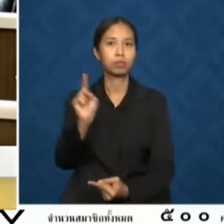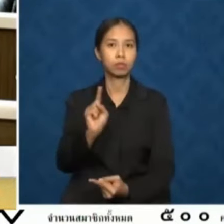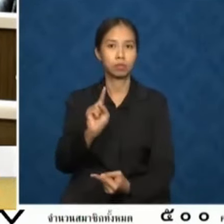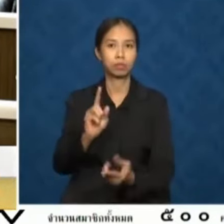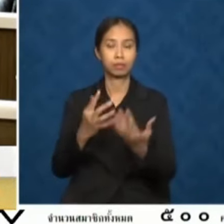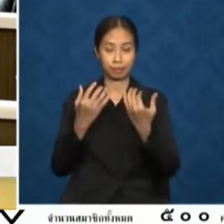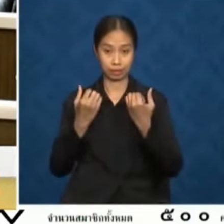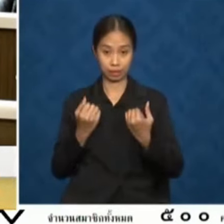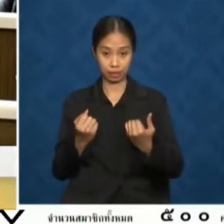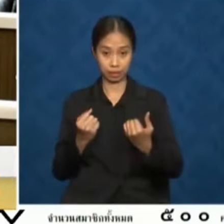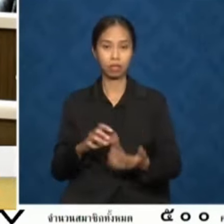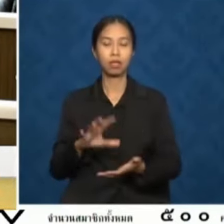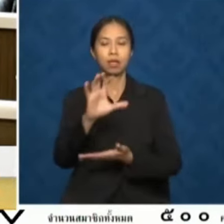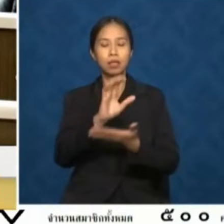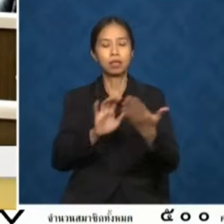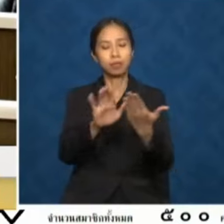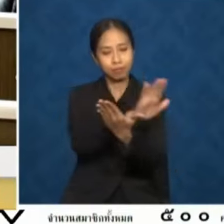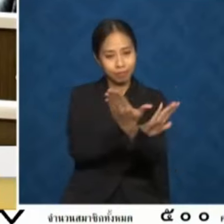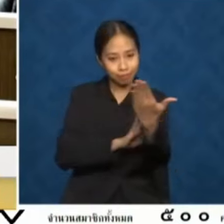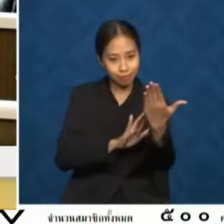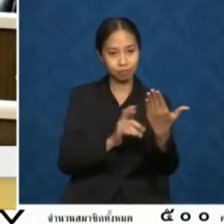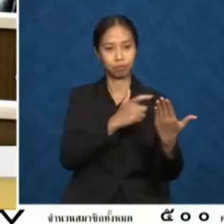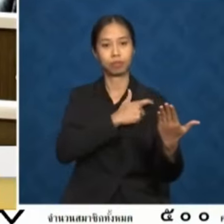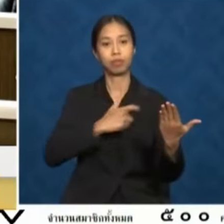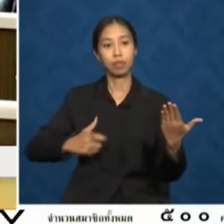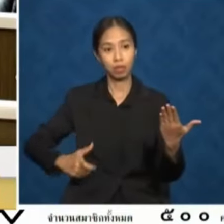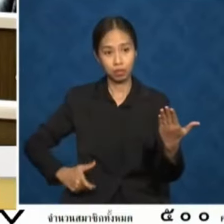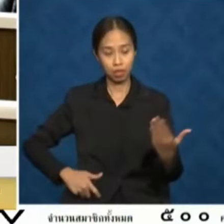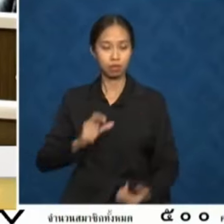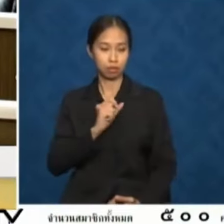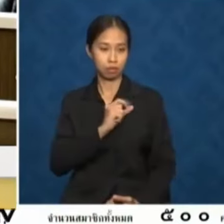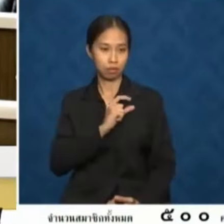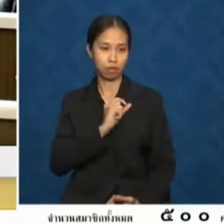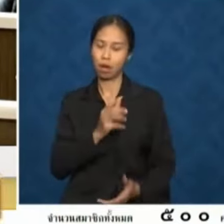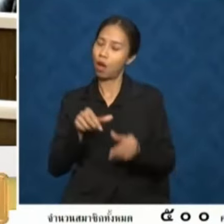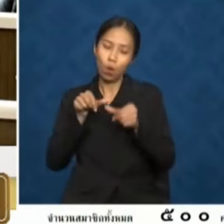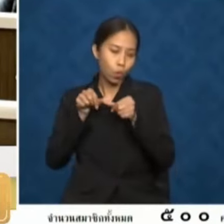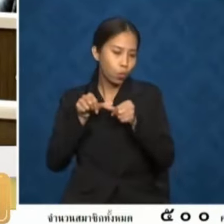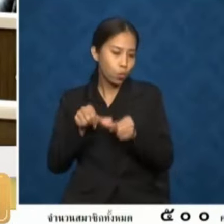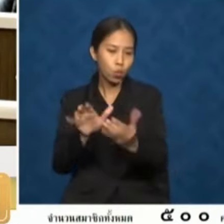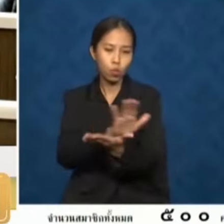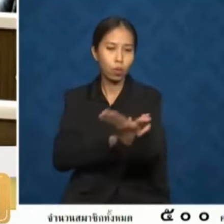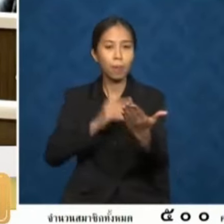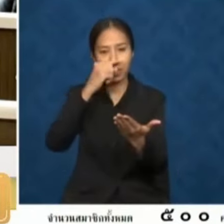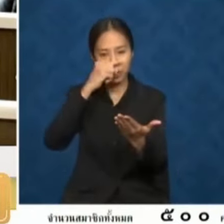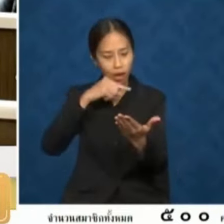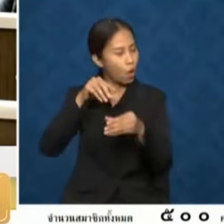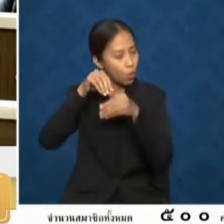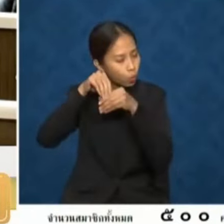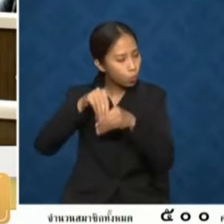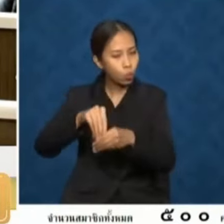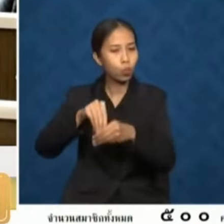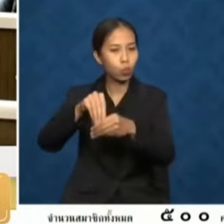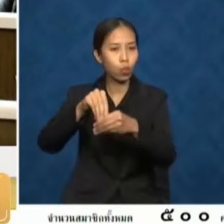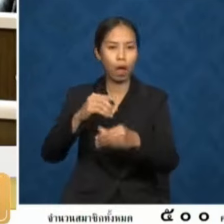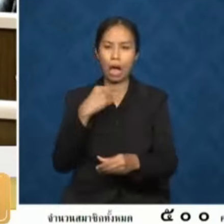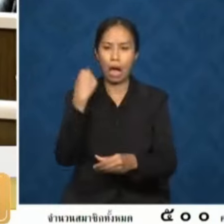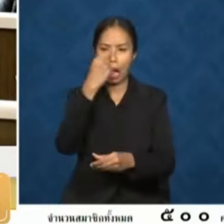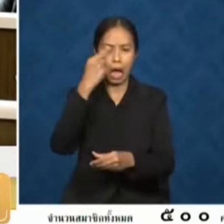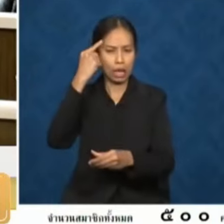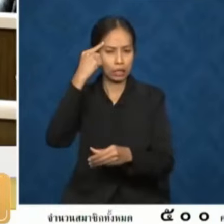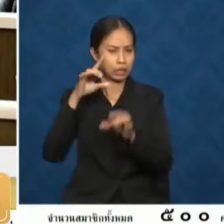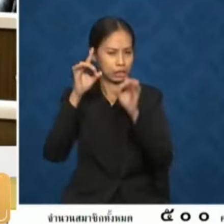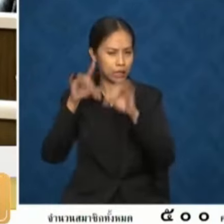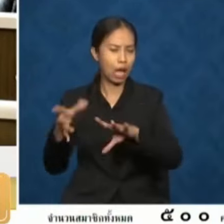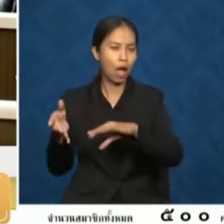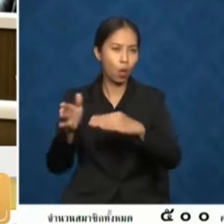ถาบันชาติศาสนาพระมหากษัตริย์จะต้องคงอยู่คู่ประเทศไทยคนใดที่คิดทำลายสถาบัน